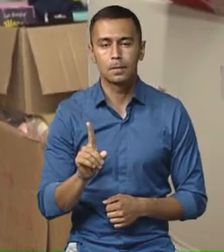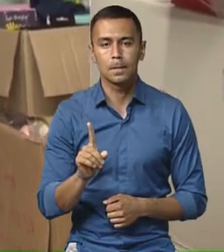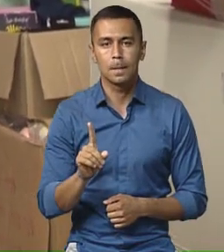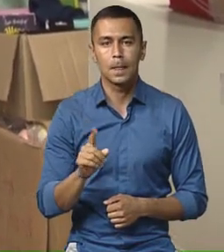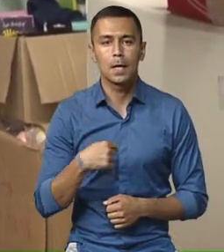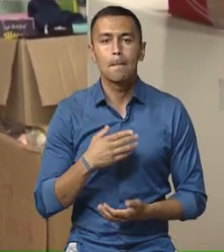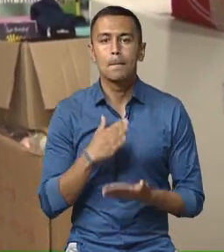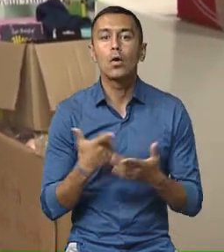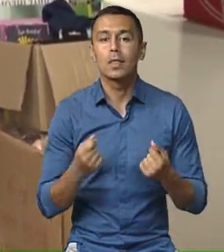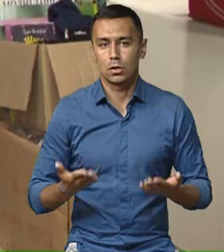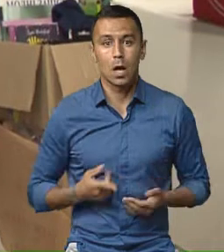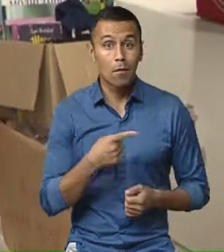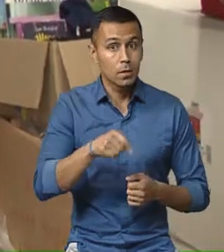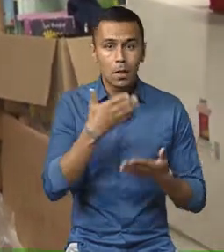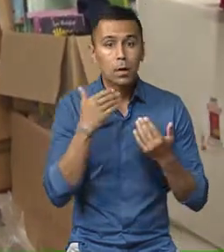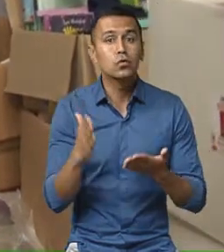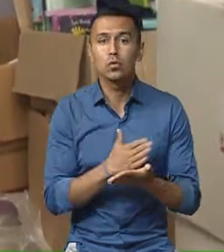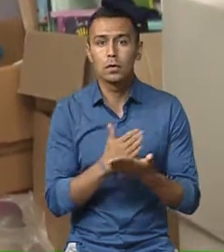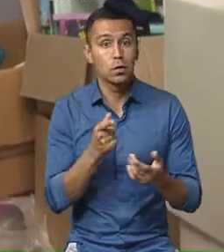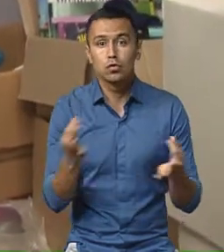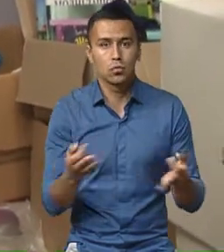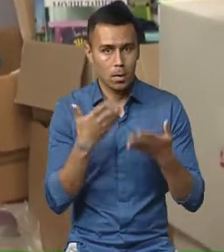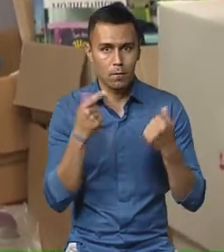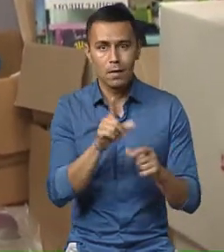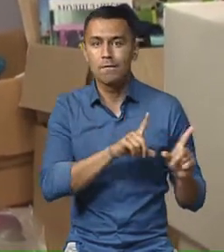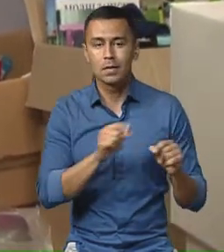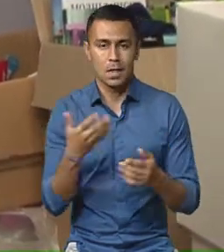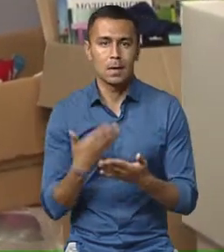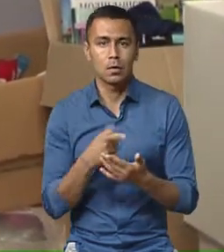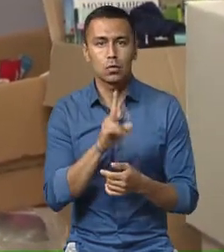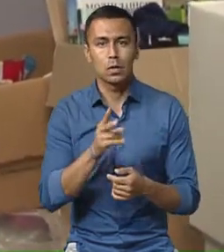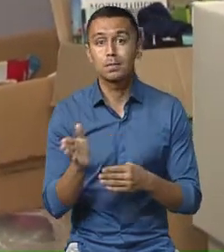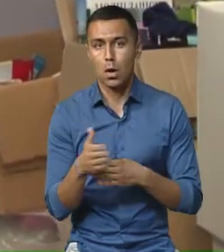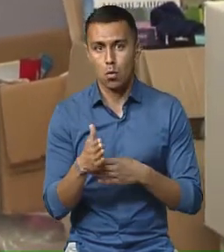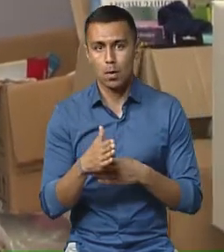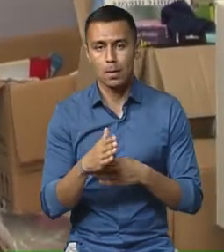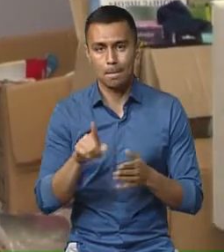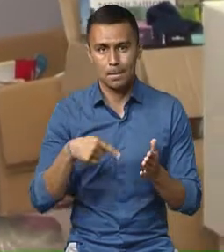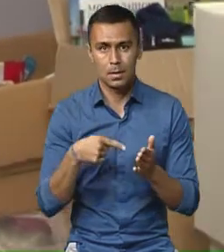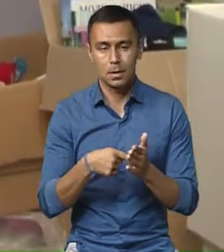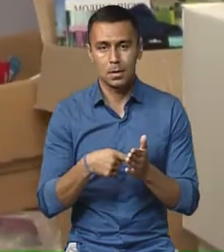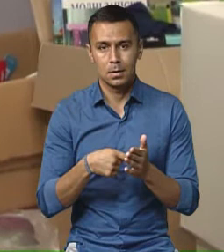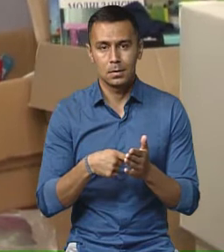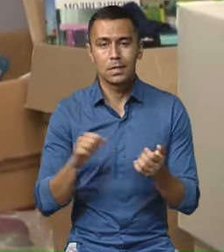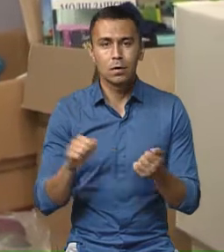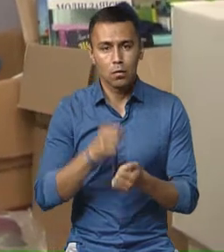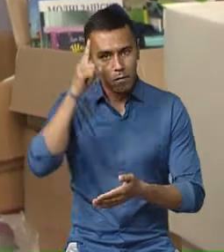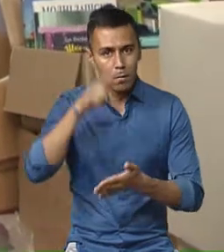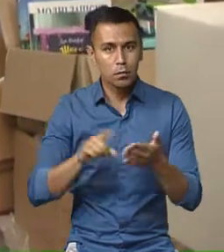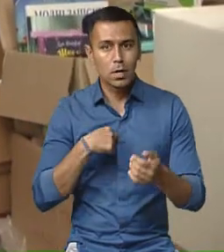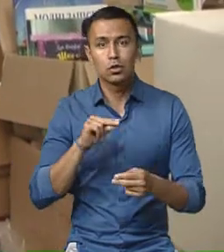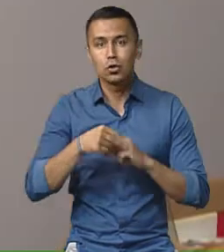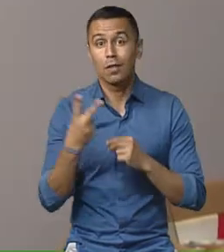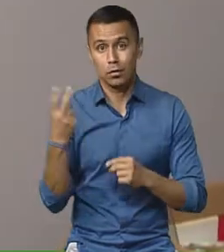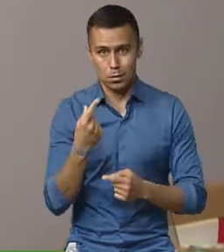Але я маю де жити. А вони не мають зовсім. Вони нічого не мають. Вони виїжджали, наприклад, ті, хто з Маріуполя, з твердою впевненістю в тому, що я через